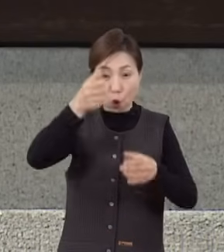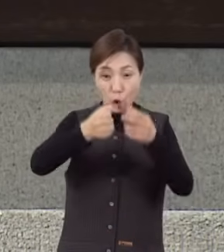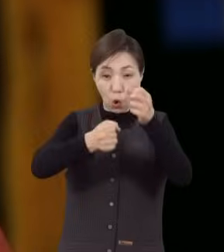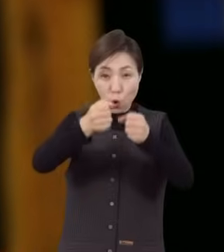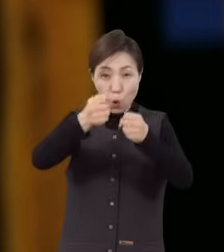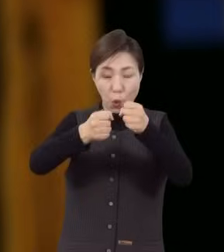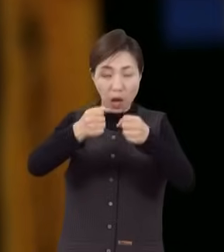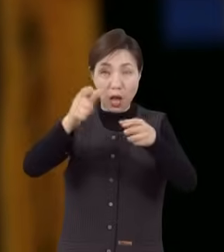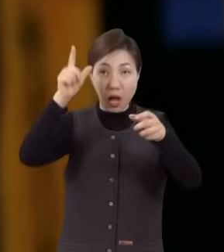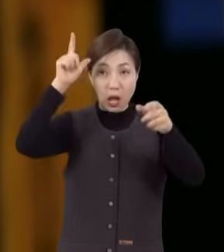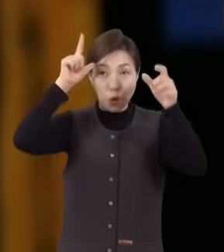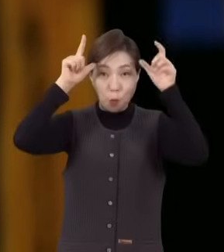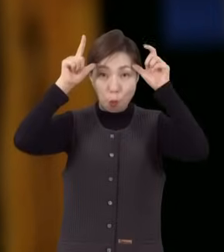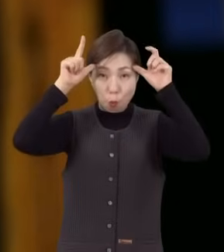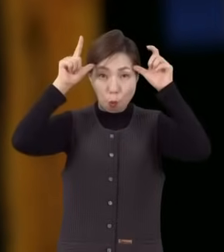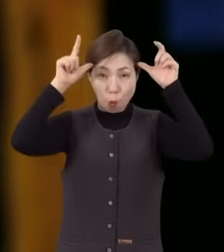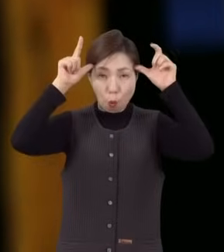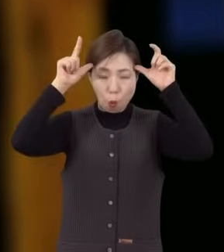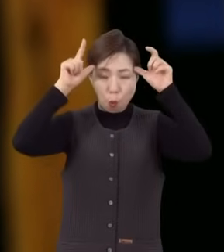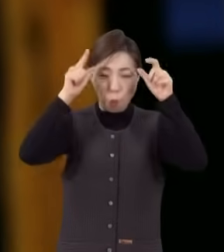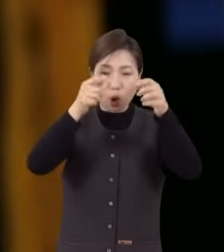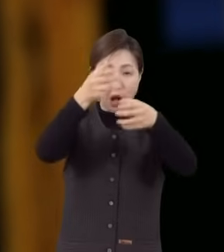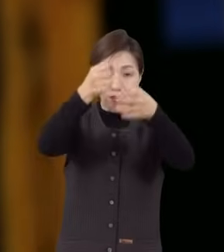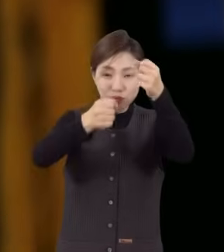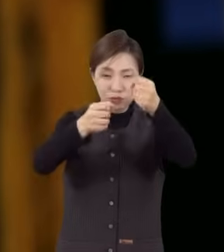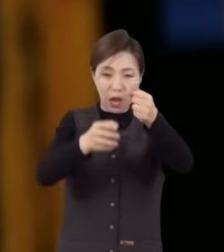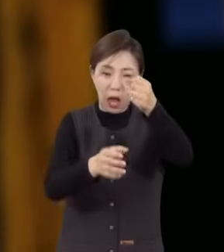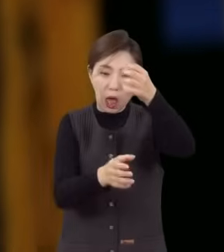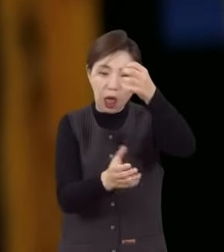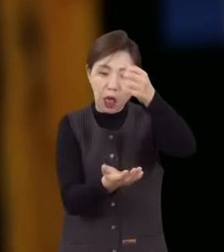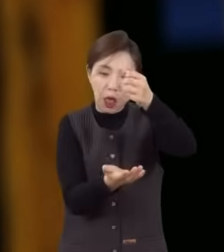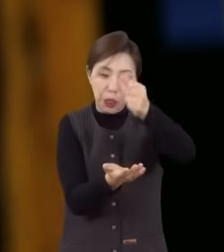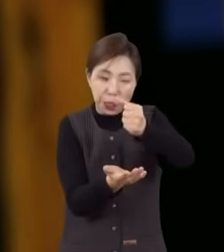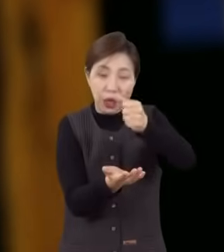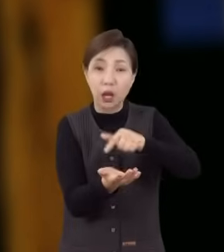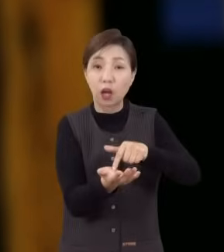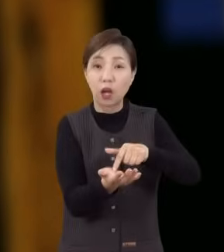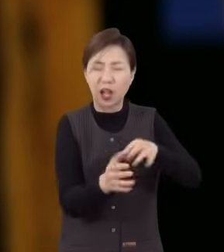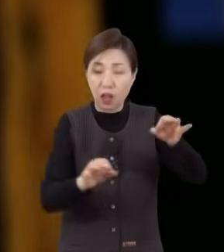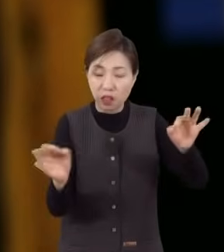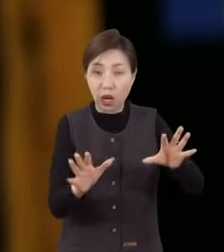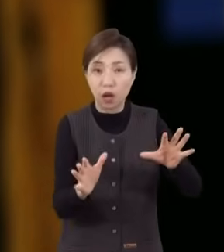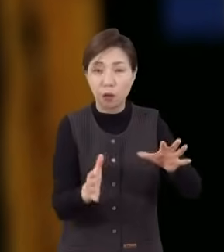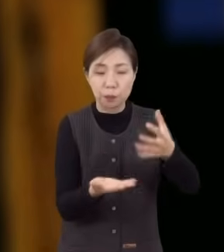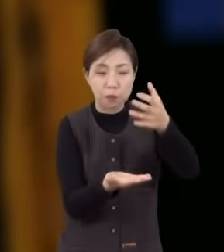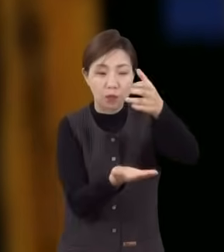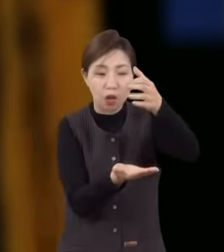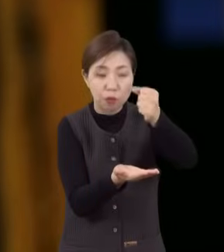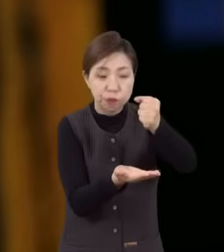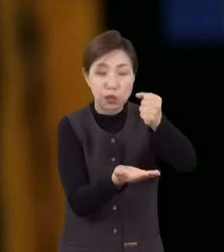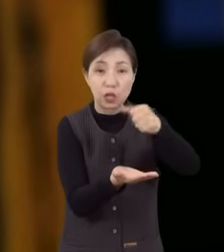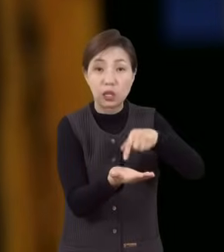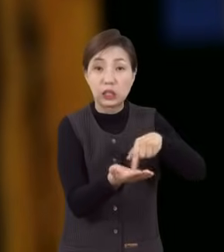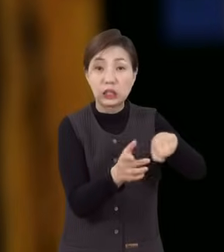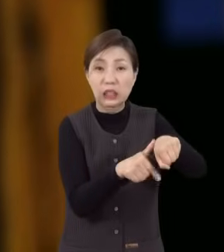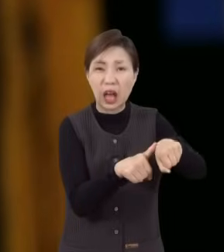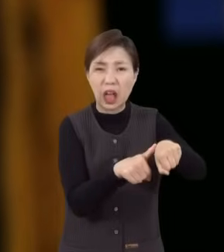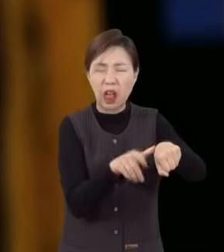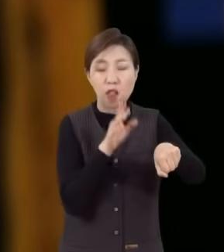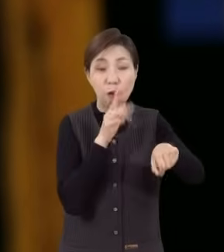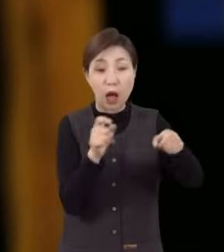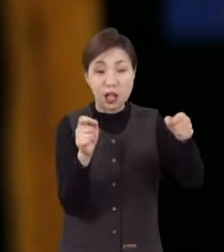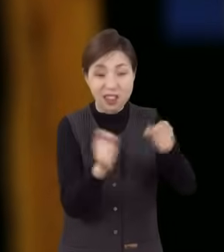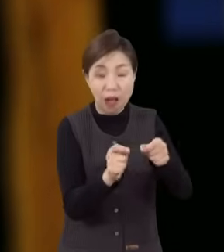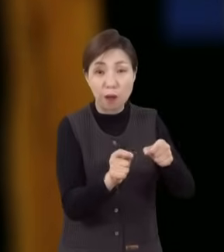나와요. 젖소의 무엇을 짜는 시간만이라도, 젖소의 젖을 한번 짜는